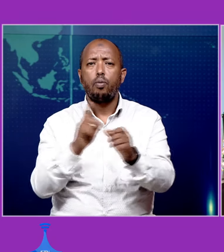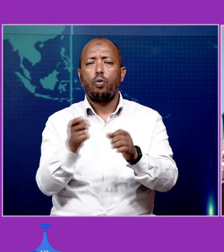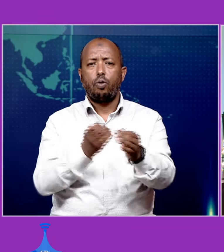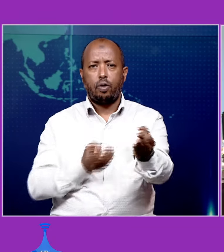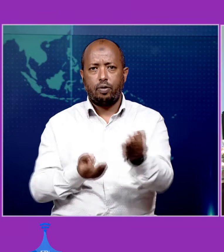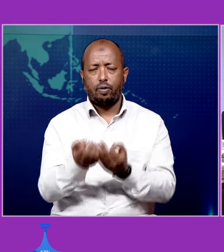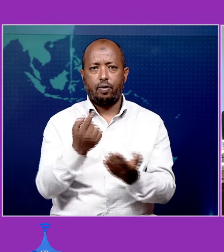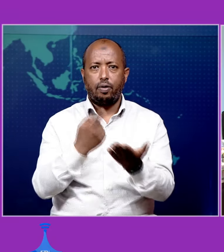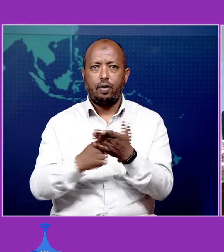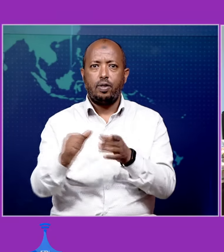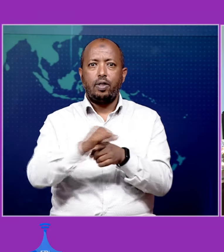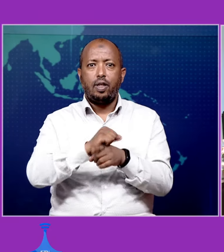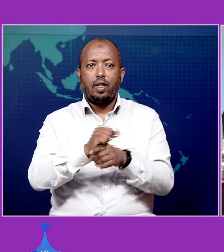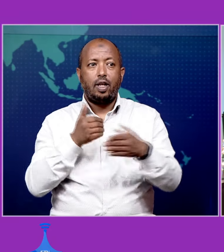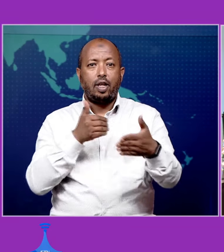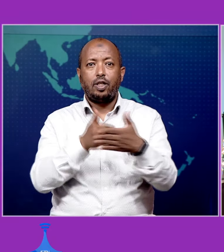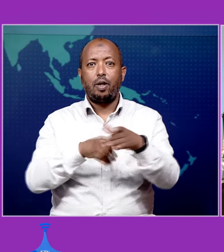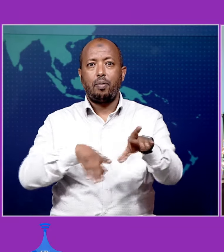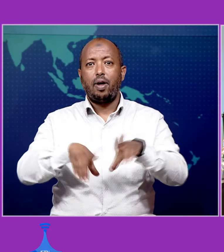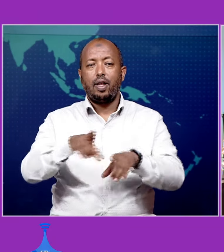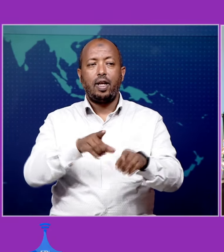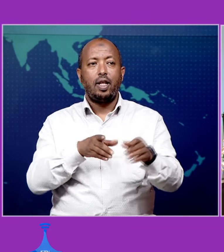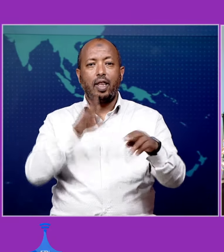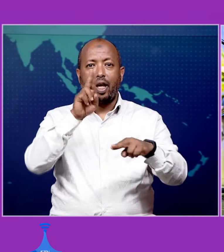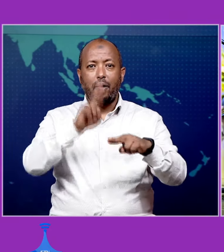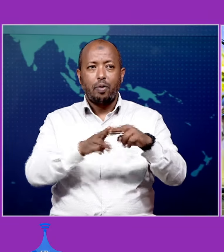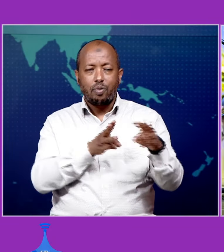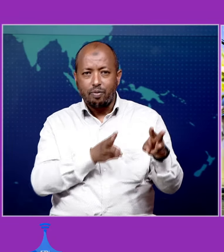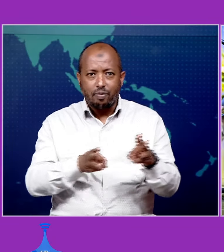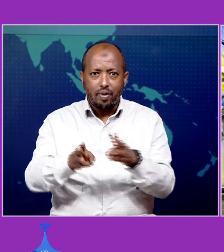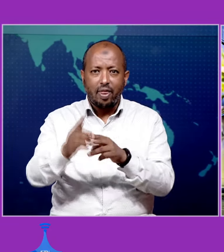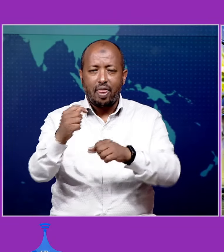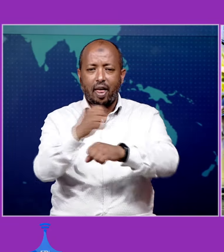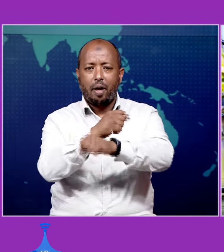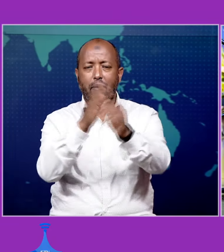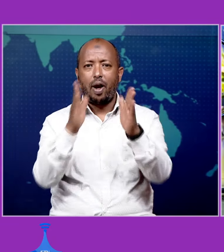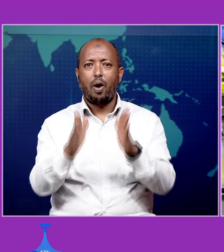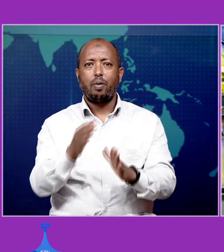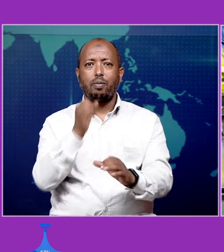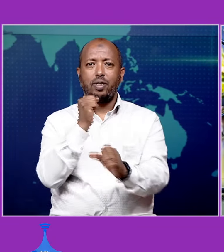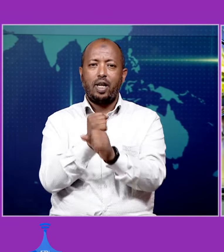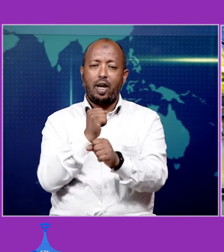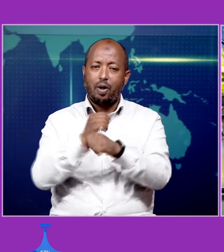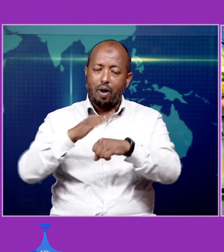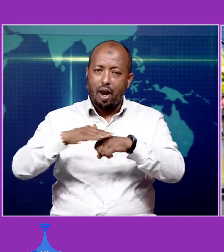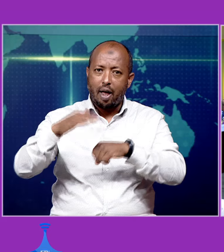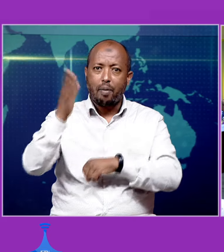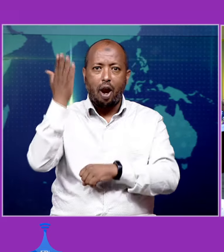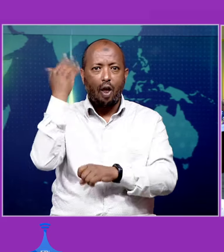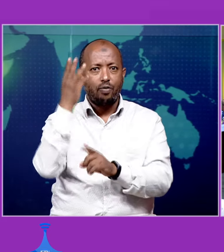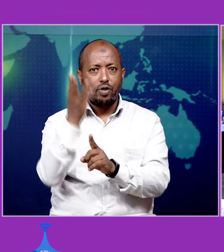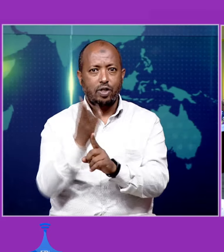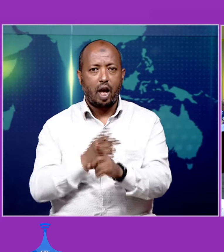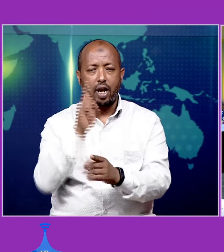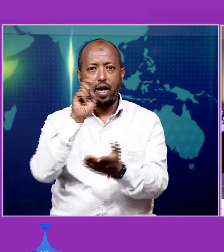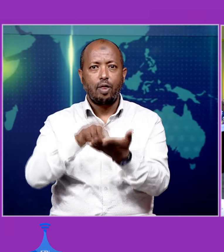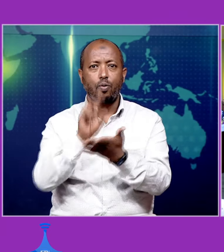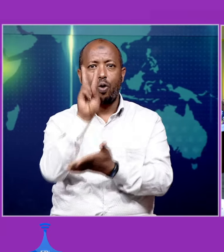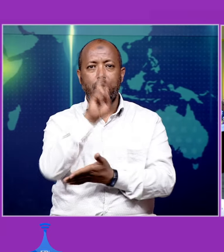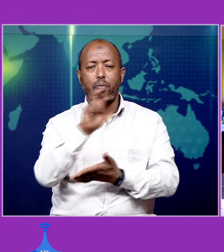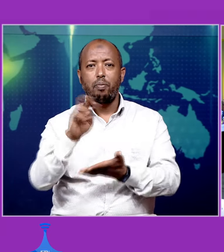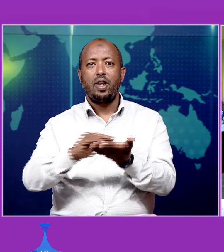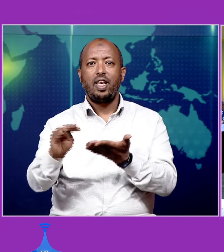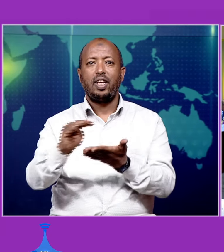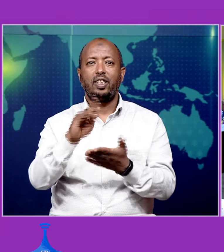يسلطنا تدراشنا تلا ماسفات يتقام متون اكتاجا تكباروي لما درق بتسرى وسرى بالفو سدستورات عندنا تبولتي ميلين